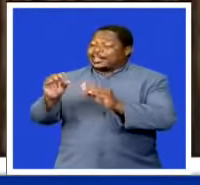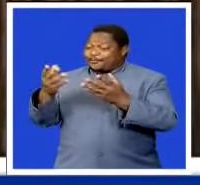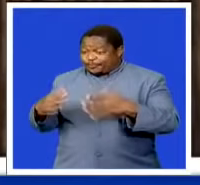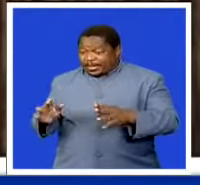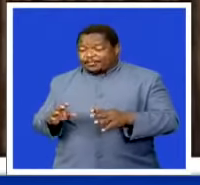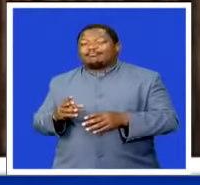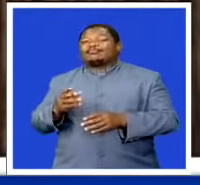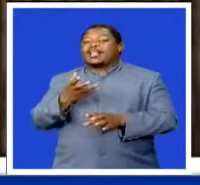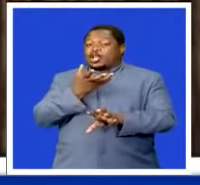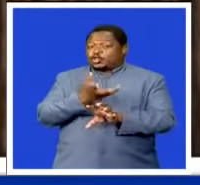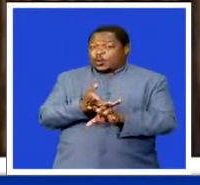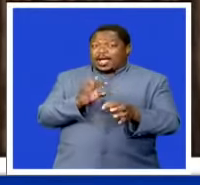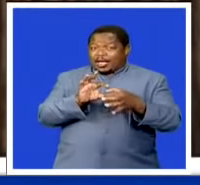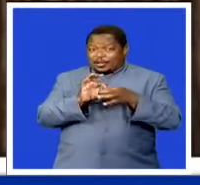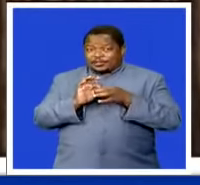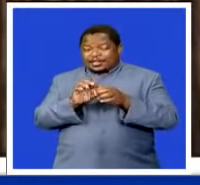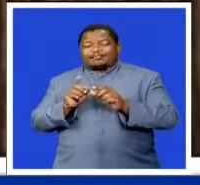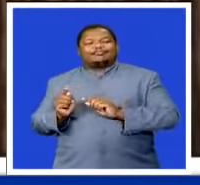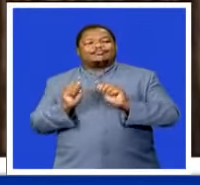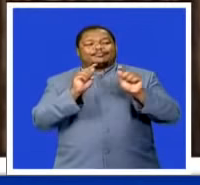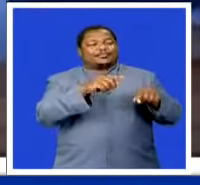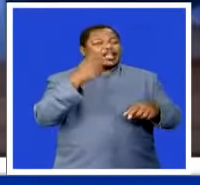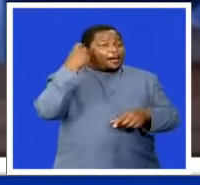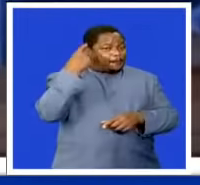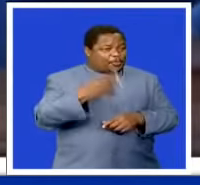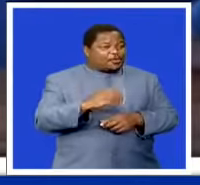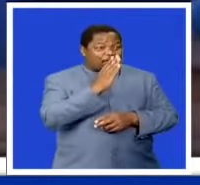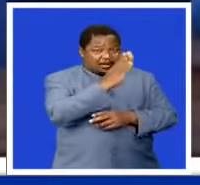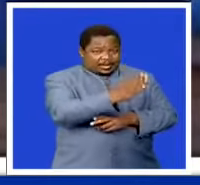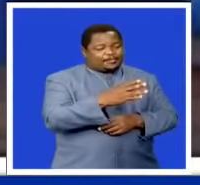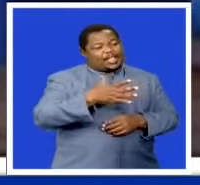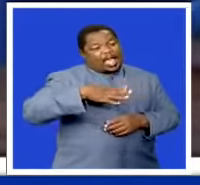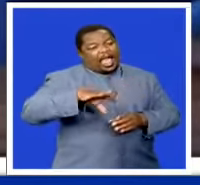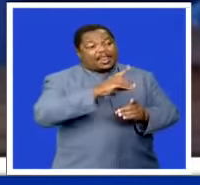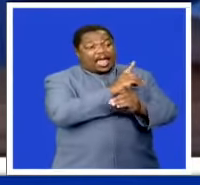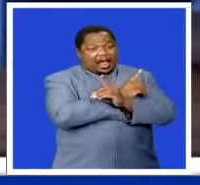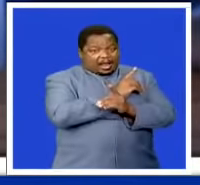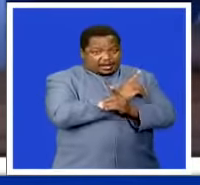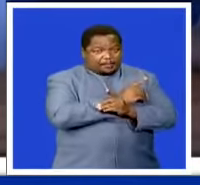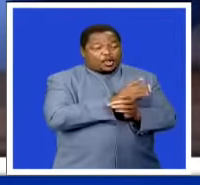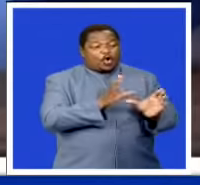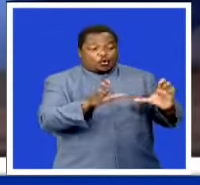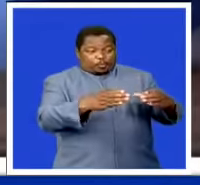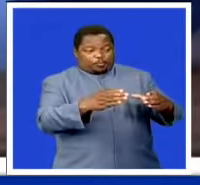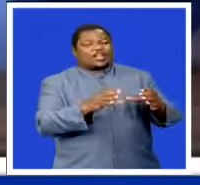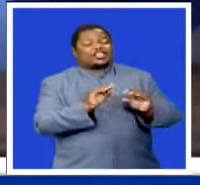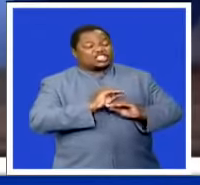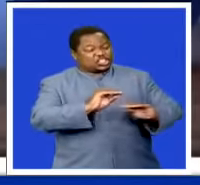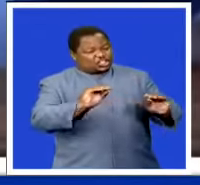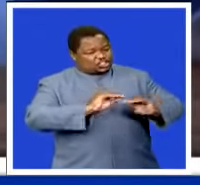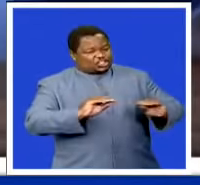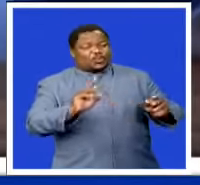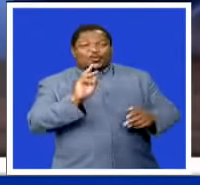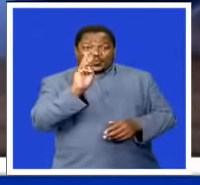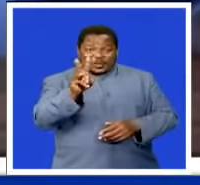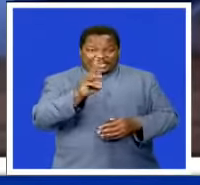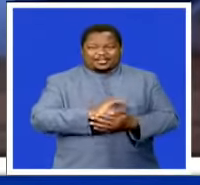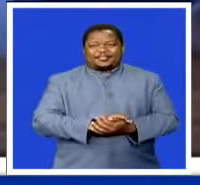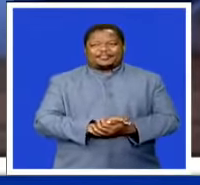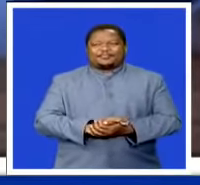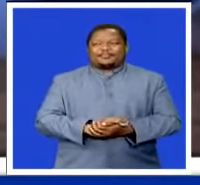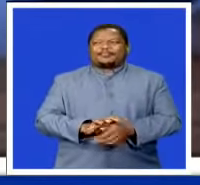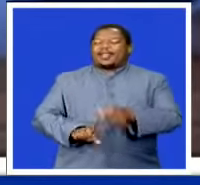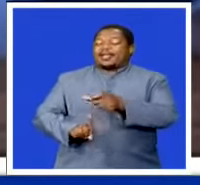nakhona kunalenye iclub ehlangene nakhona sibona ukuthi bachuba kanjani. Lo buke lolu hlelo lomalungelo mabuza ukuthi bayathokota kubona abantwana